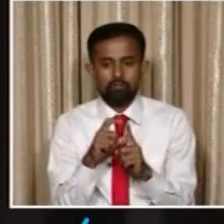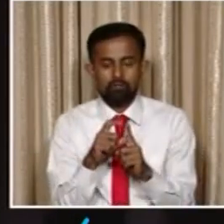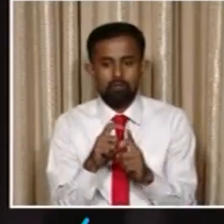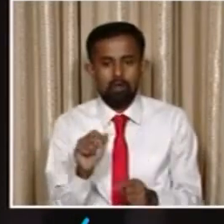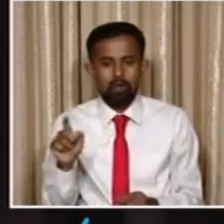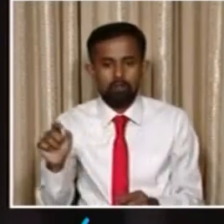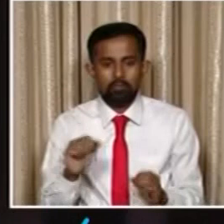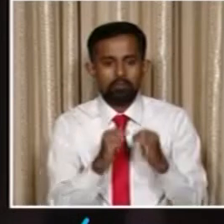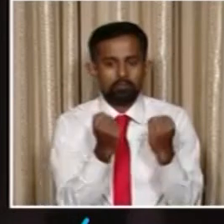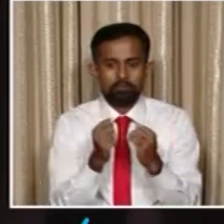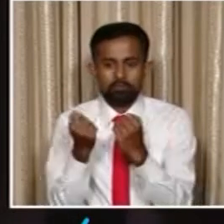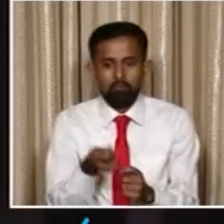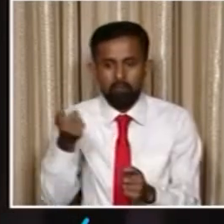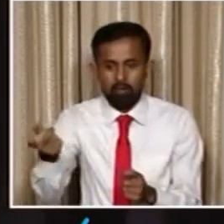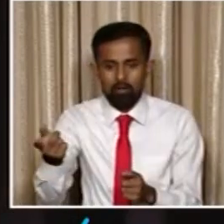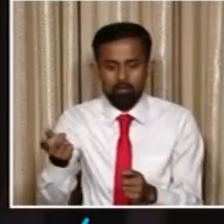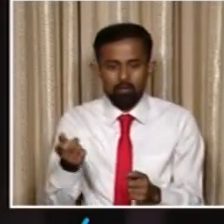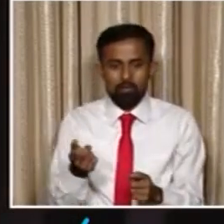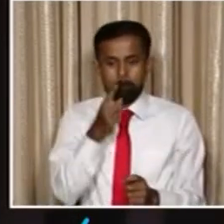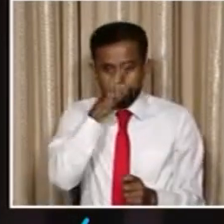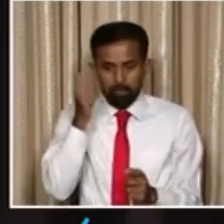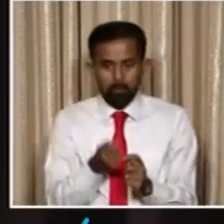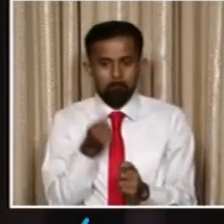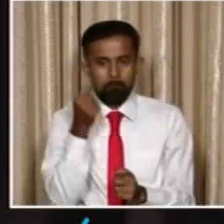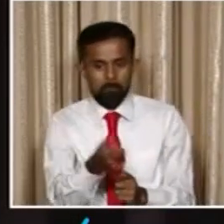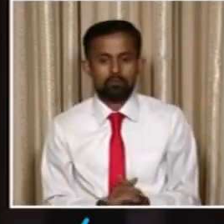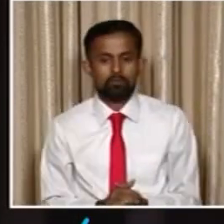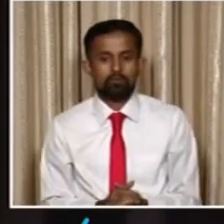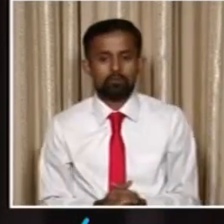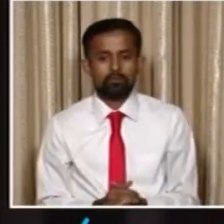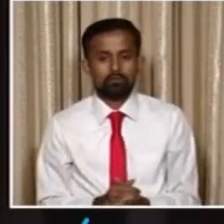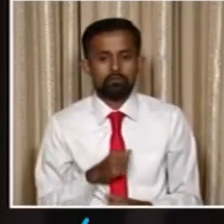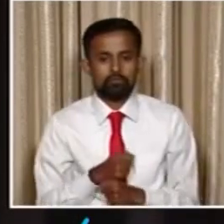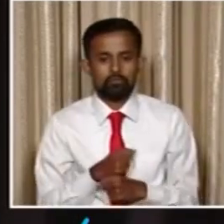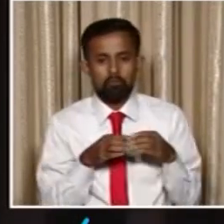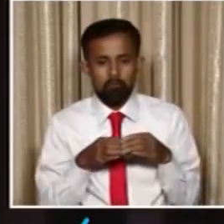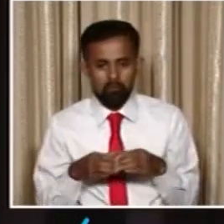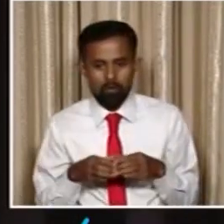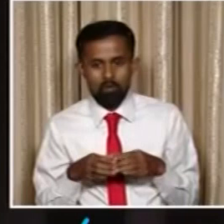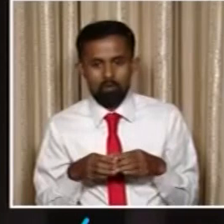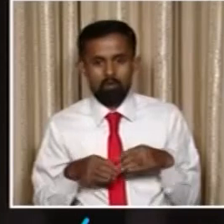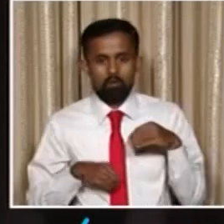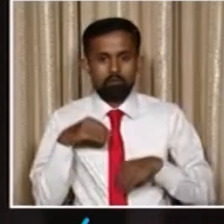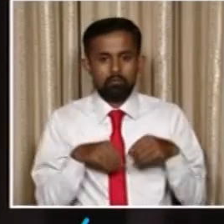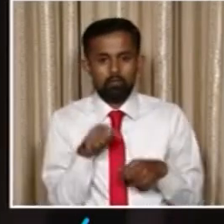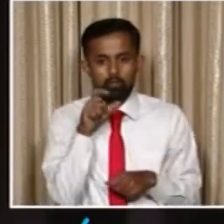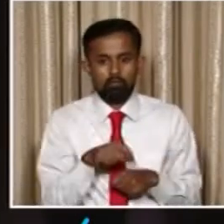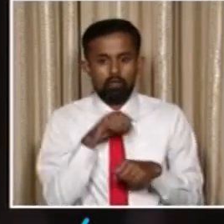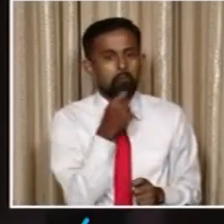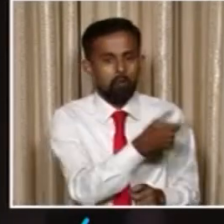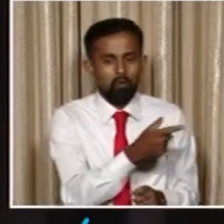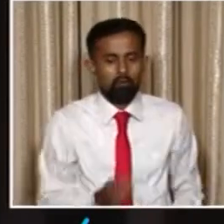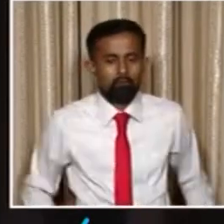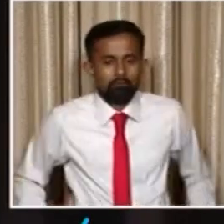නාමික ක්‍රීඩා සමාජවලට සල්ලි දෙනවා, පඩි ගෙවනවා. ඒ විතරක් නෙවෙයි ආණ්ඩු පක්ෂයේ දේශපාලඥයෝ අල්ල ගන්නත් සල්ලි